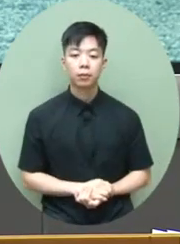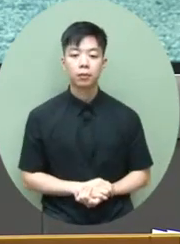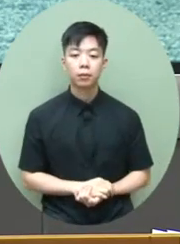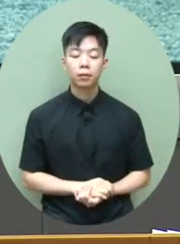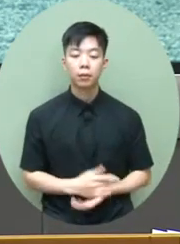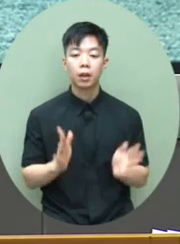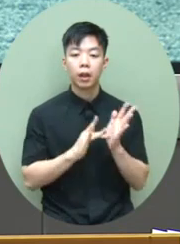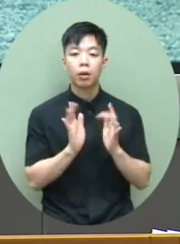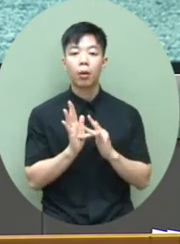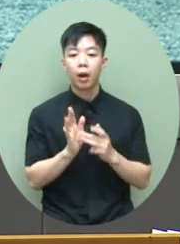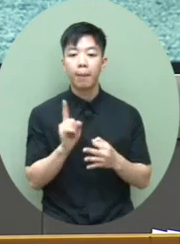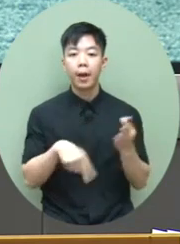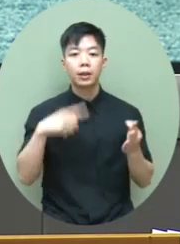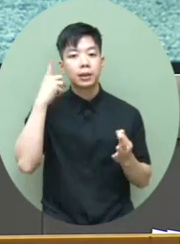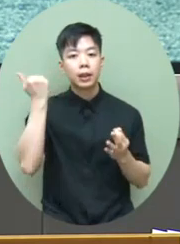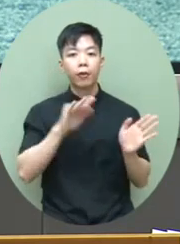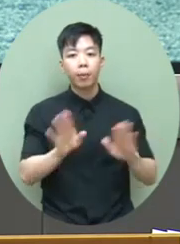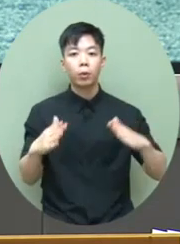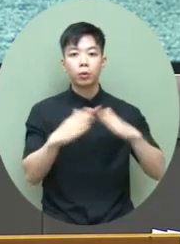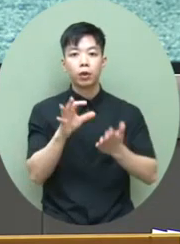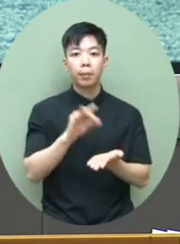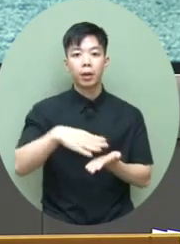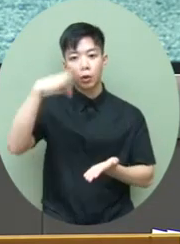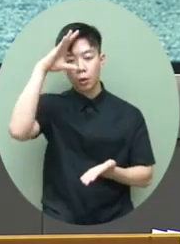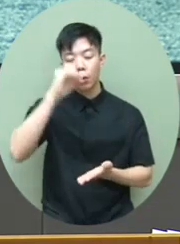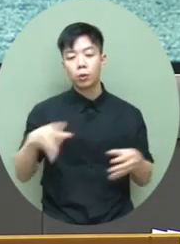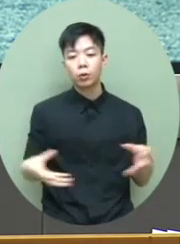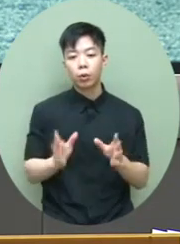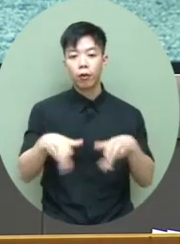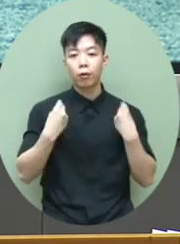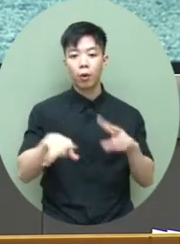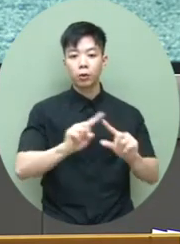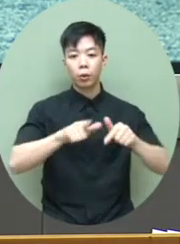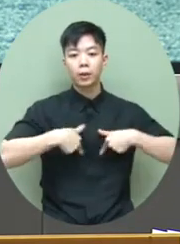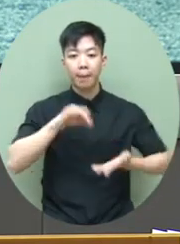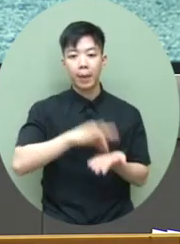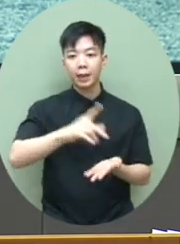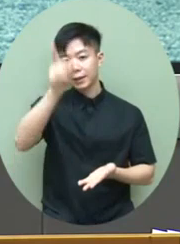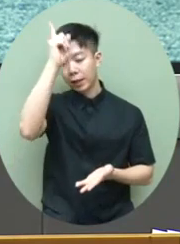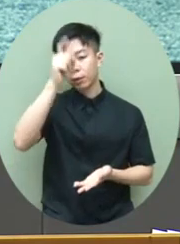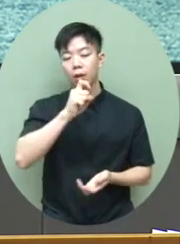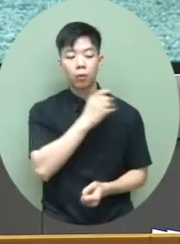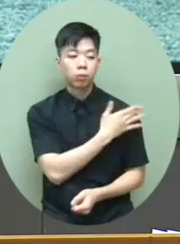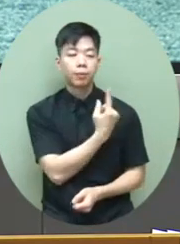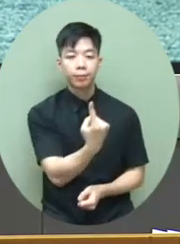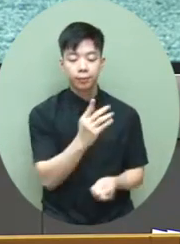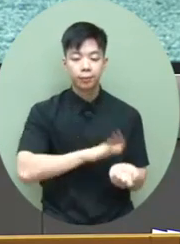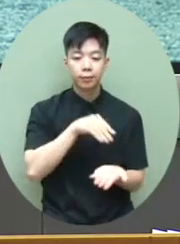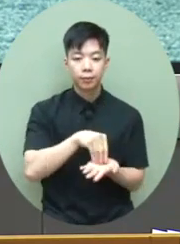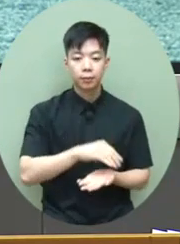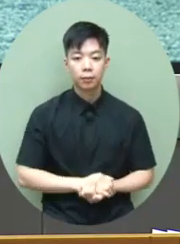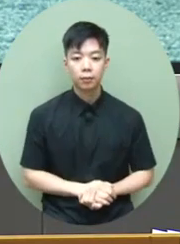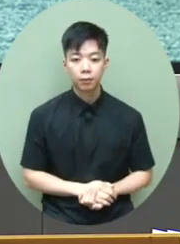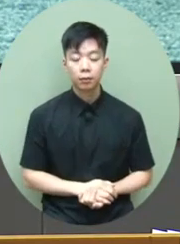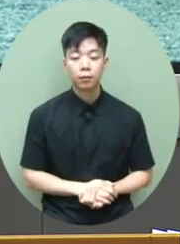基督教懷志服務處將軍澳綜合復康中心在西貢呢，就有1個職員是確診啦，咁